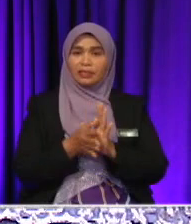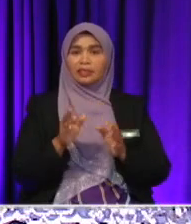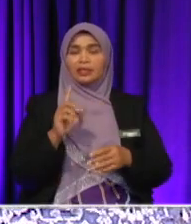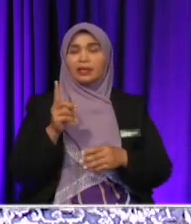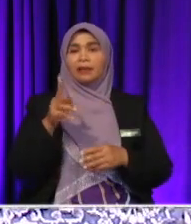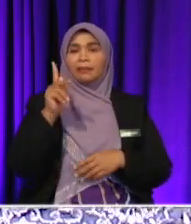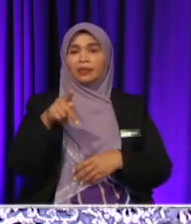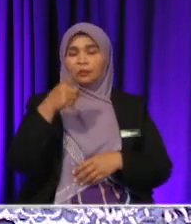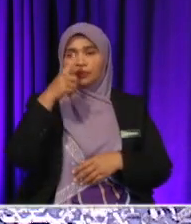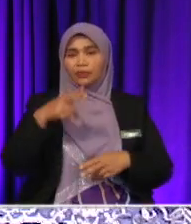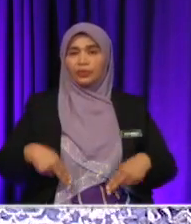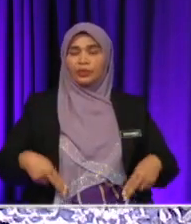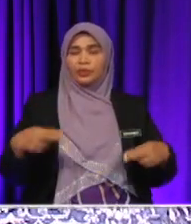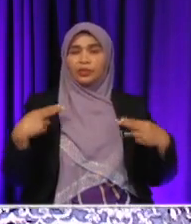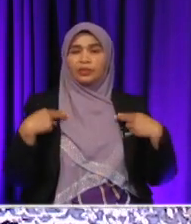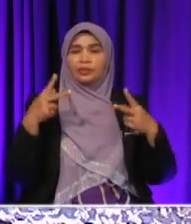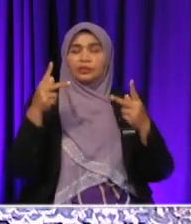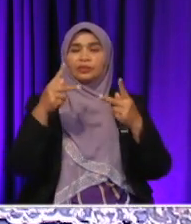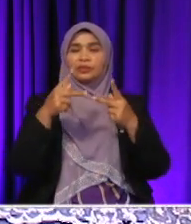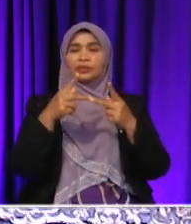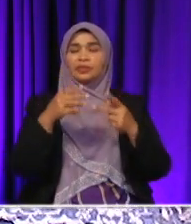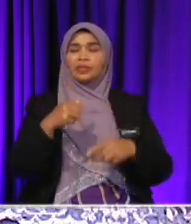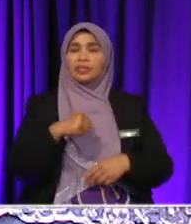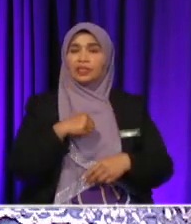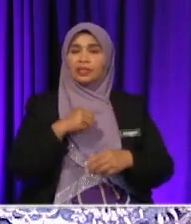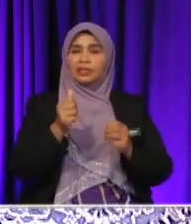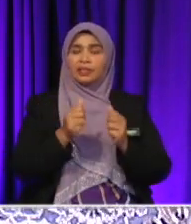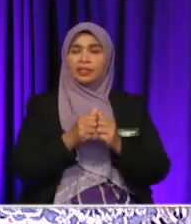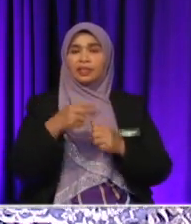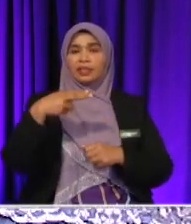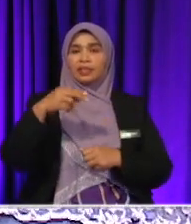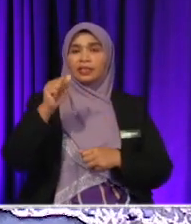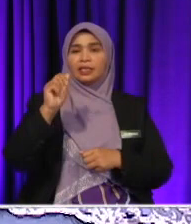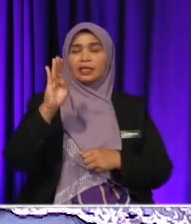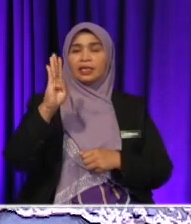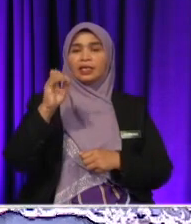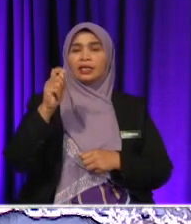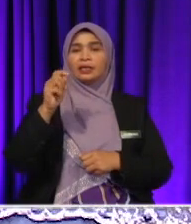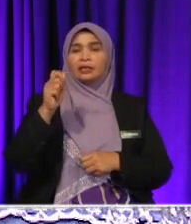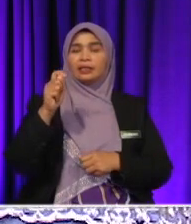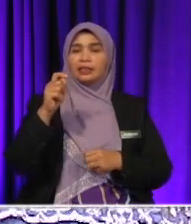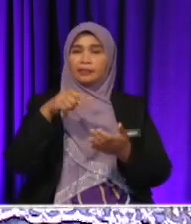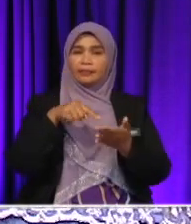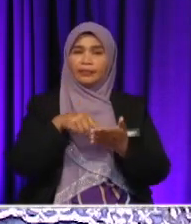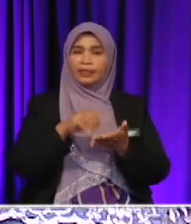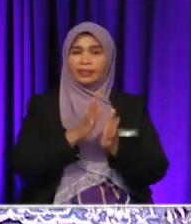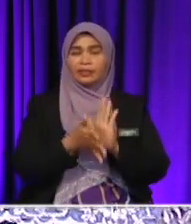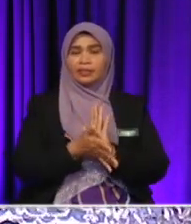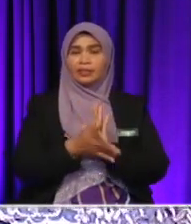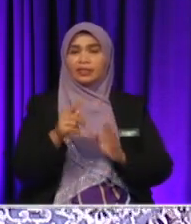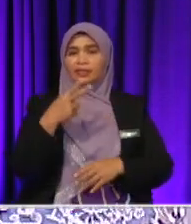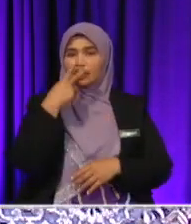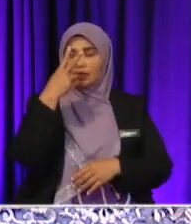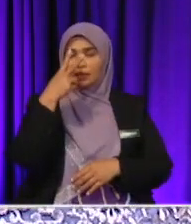belum untuk dihidup untuk disesuaikan diri dengan habitat nih dia perlu ada ciri-cirinya jadi hari ini kita akan tengok